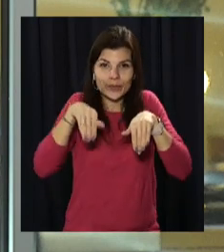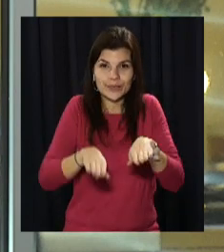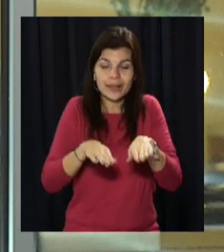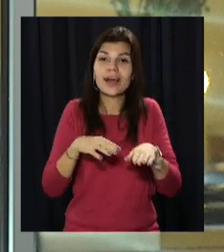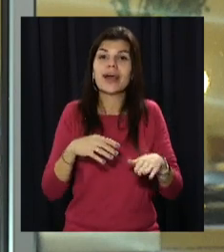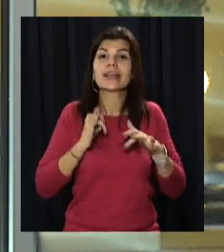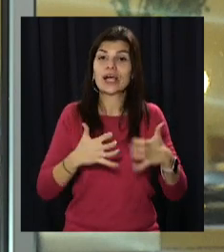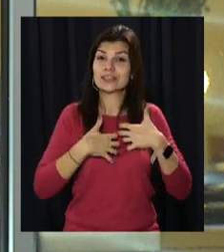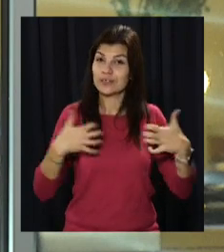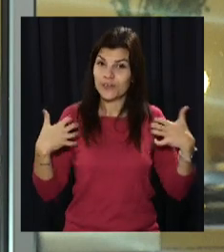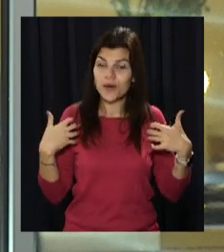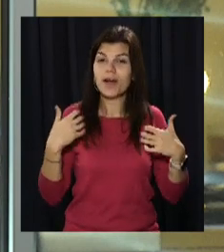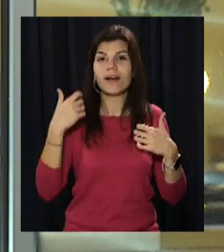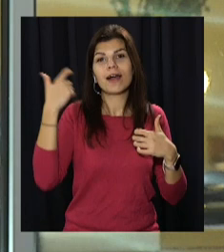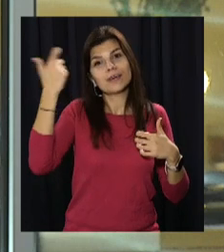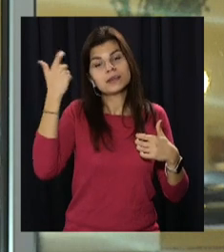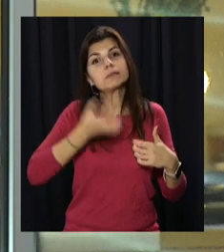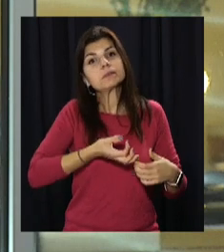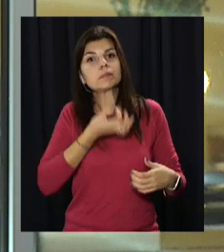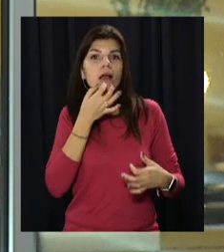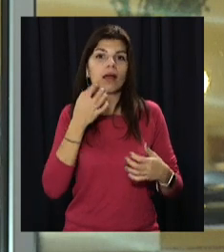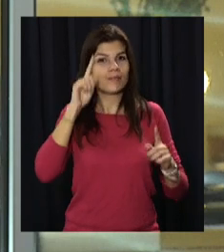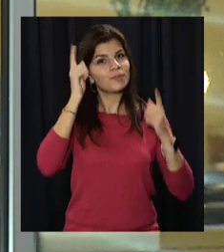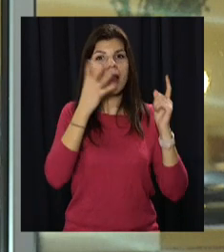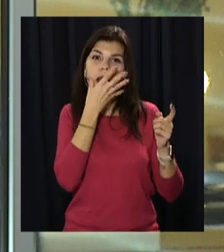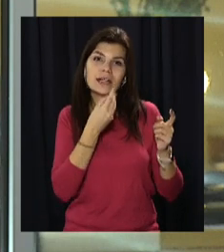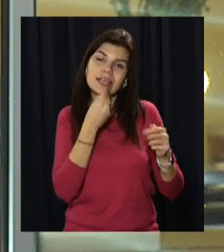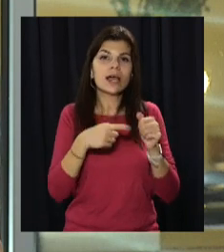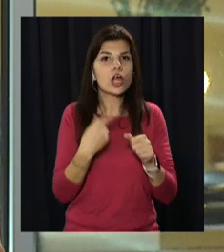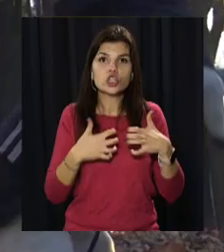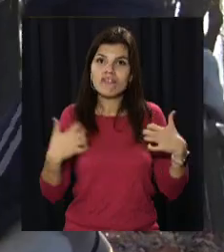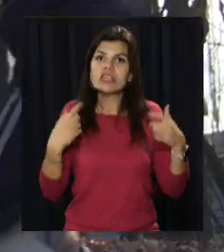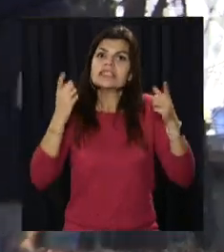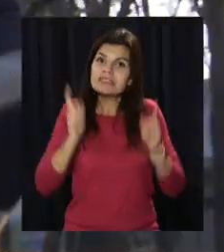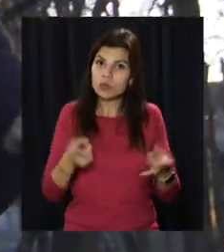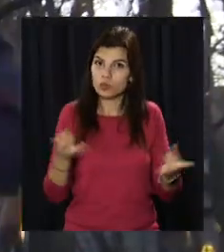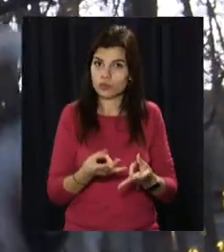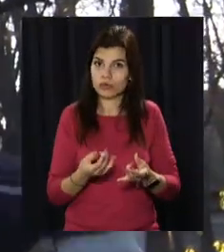для чотирилапих, примха господарів чи необхідність, дізнавалася Дар'я Пшенична.